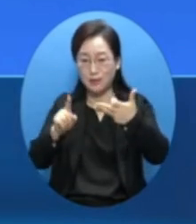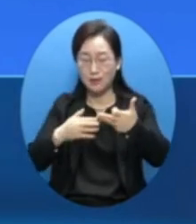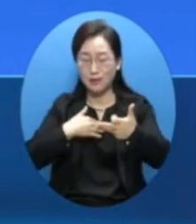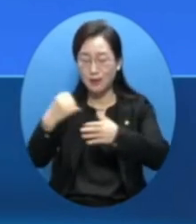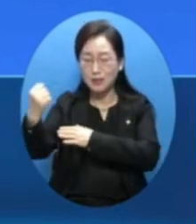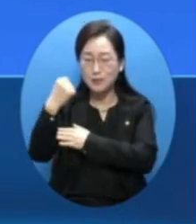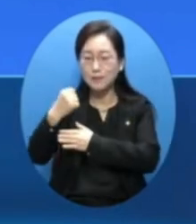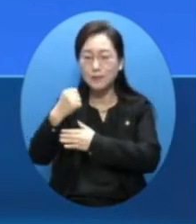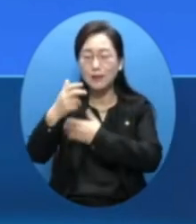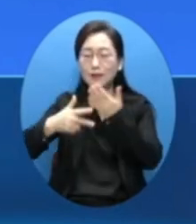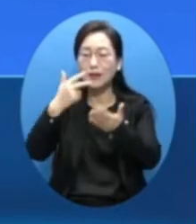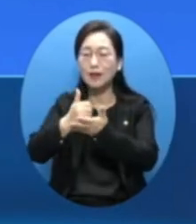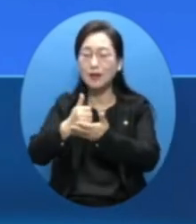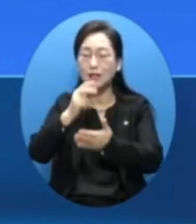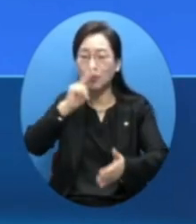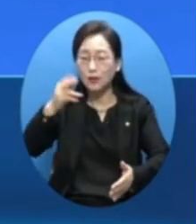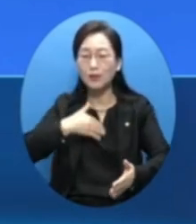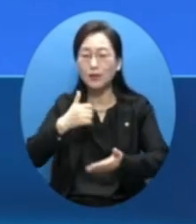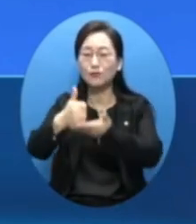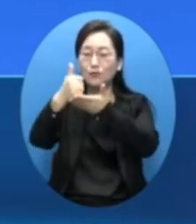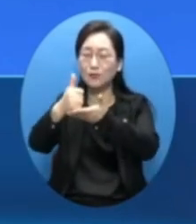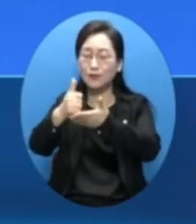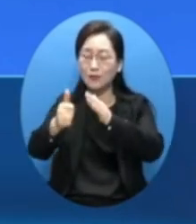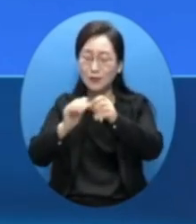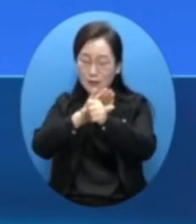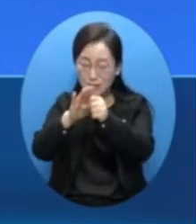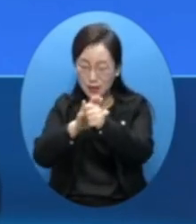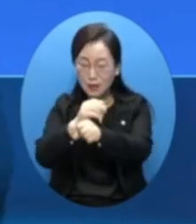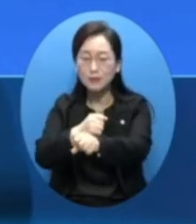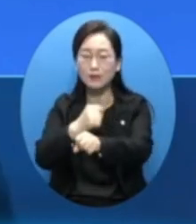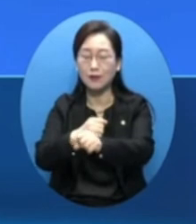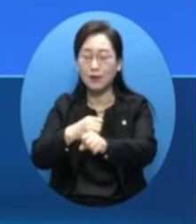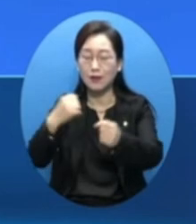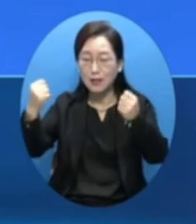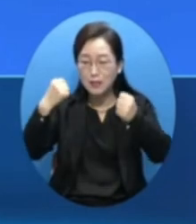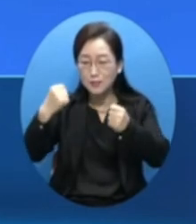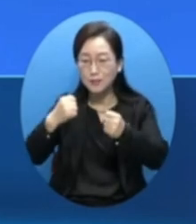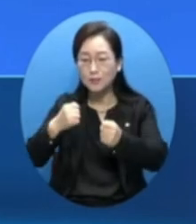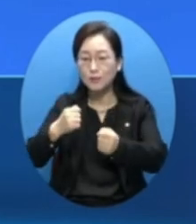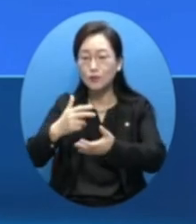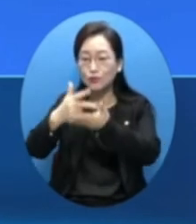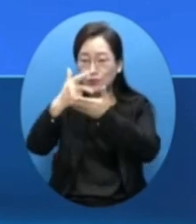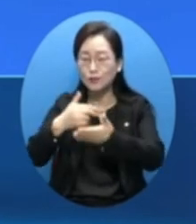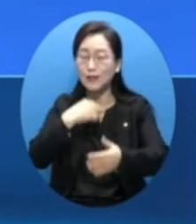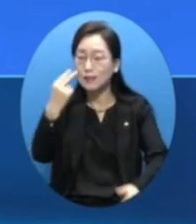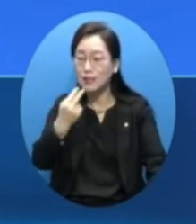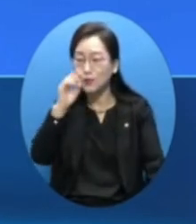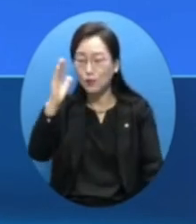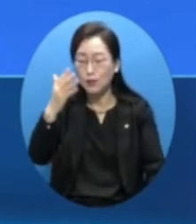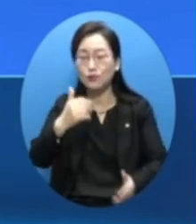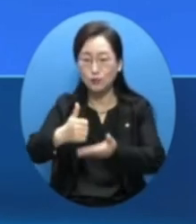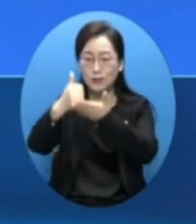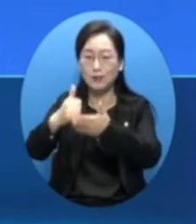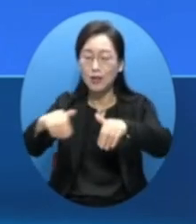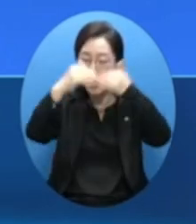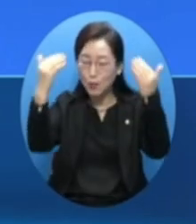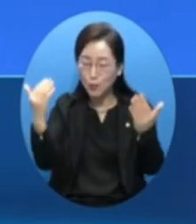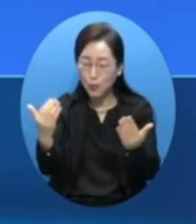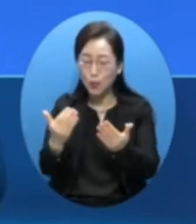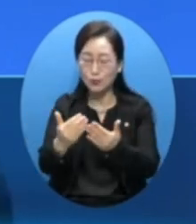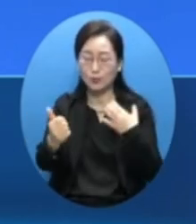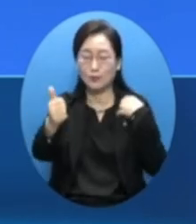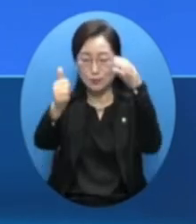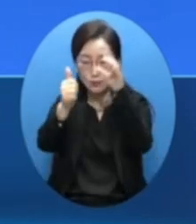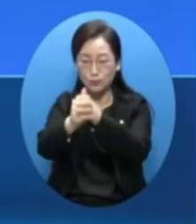힘이신 자여 내가 주를 사랑하나이다 나의 힘이 되신 주님 나의 생명이 된 주님 나의 모든 것이 되시는